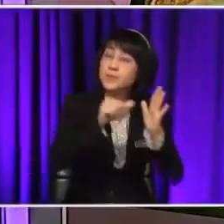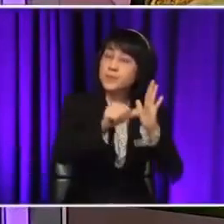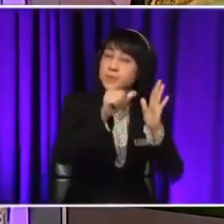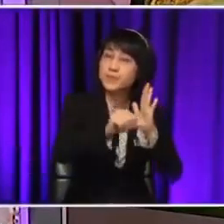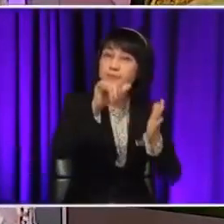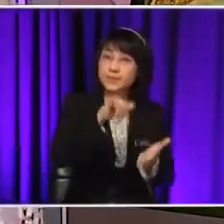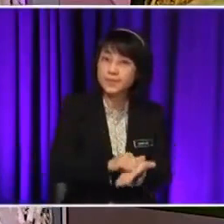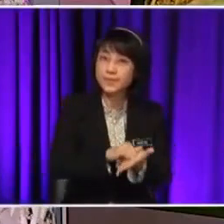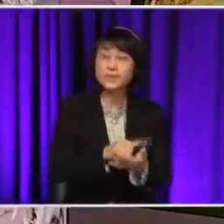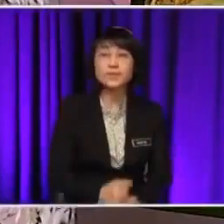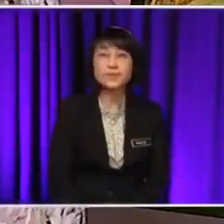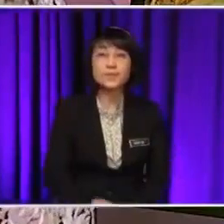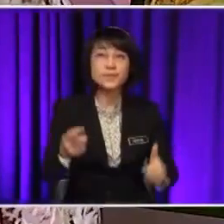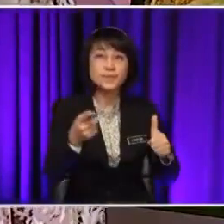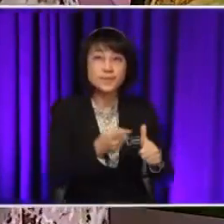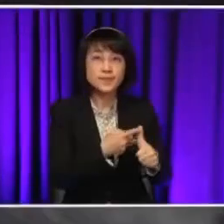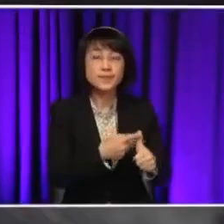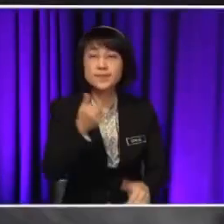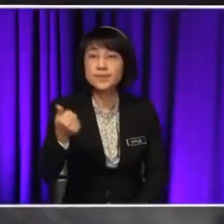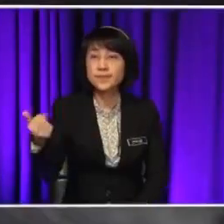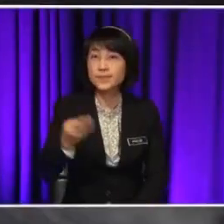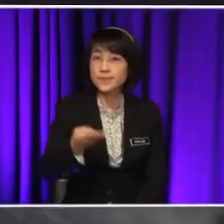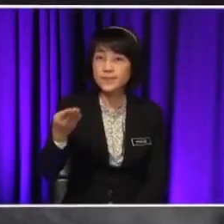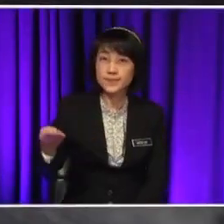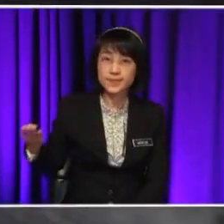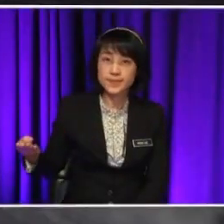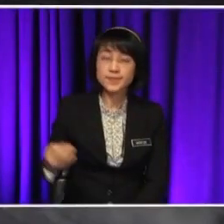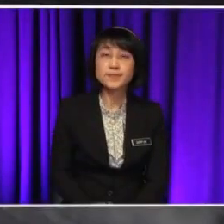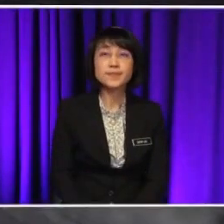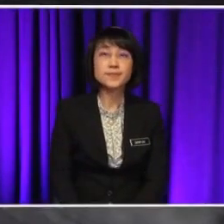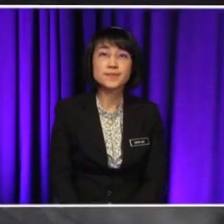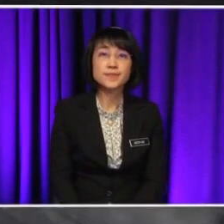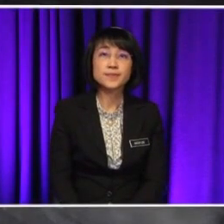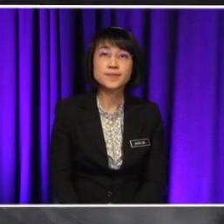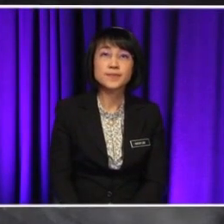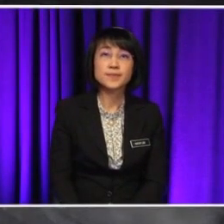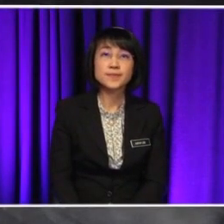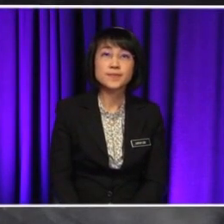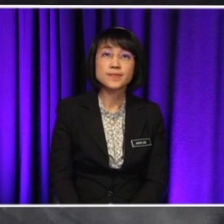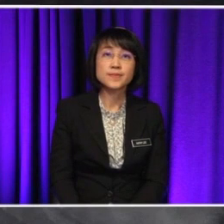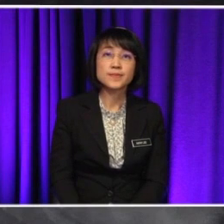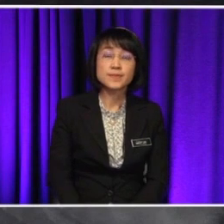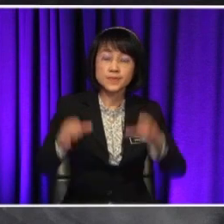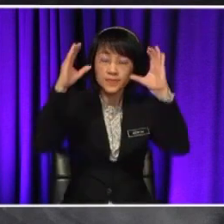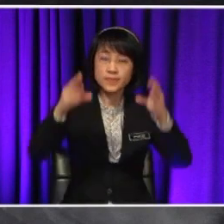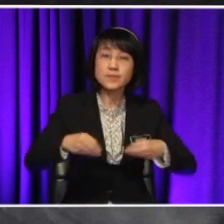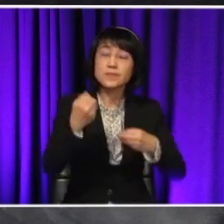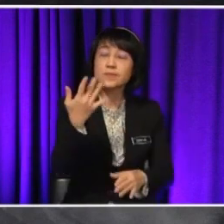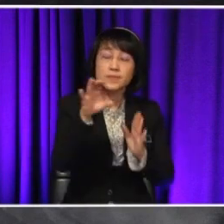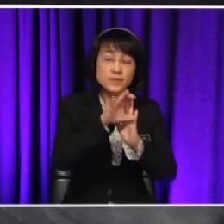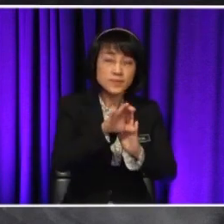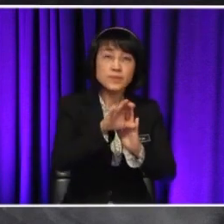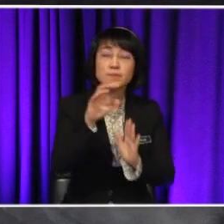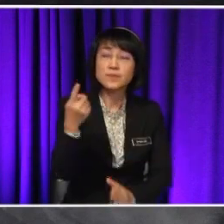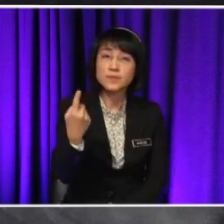tersebut. Okey. Yang pertama di sini, alat dan bahan. Okey, sebagai contoh, cikgu hanya letak beberapa contoh saja. Banyak lagi.